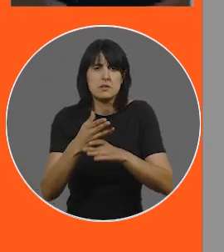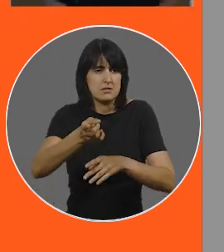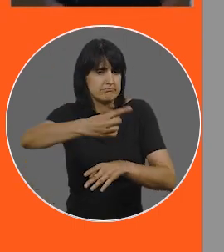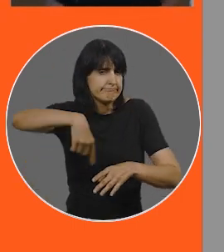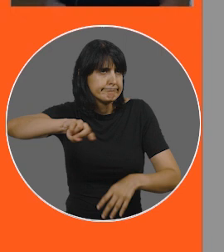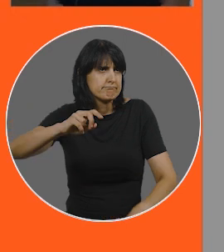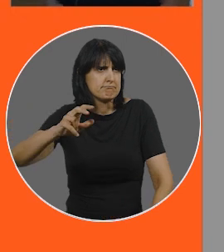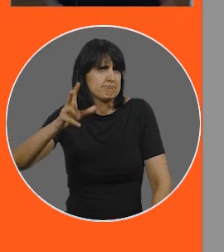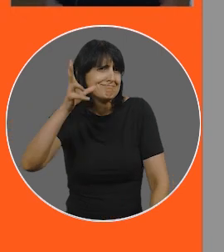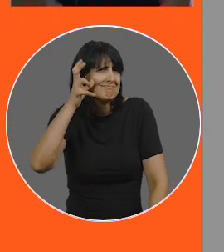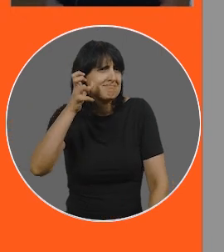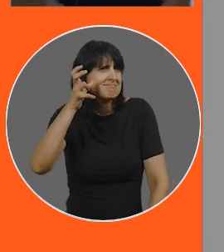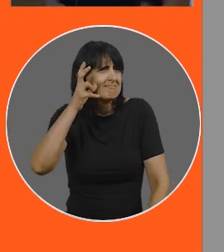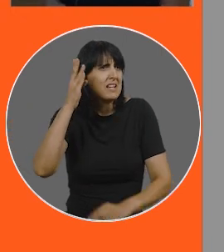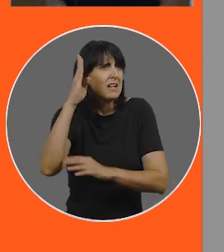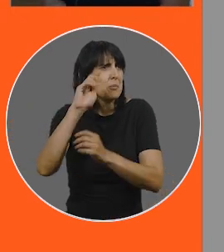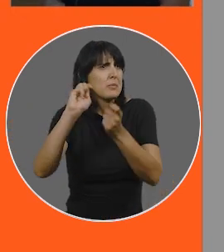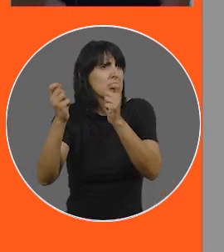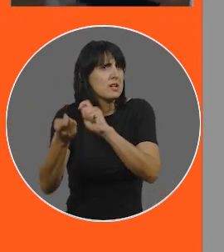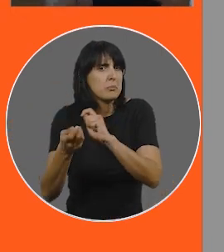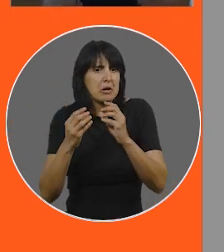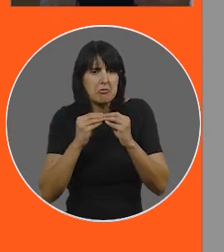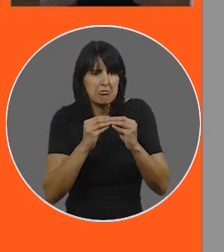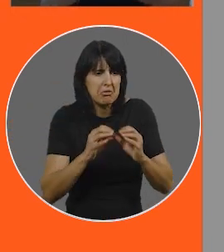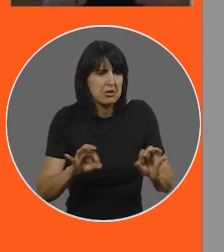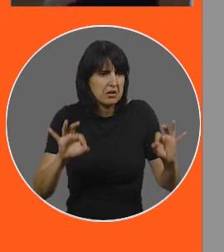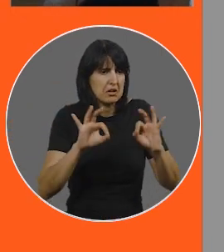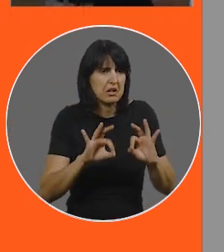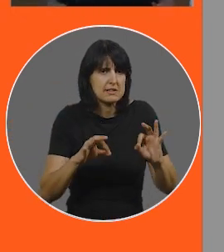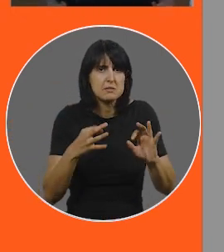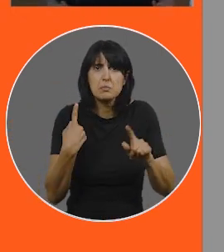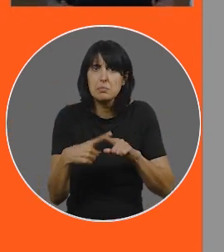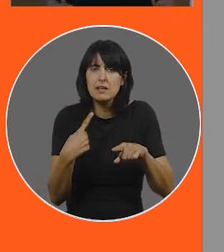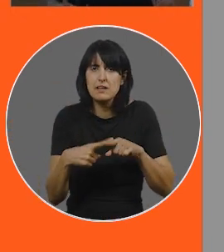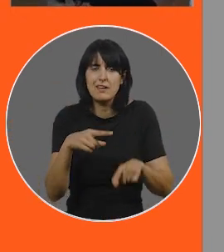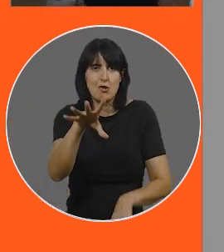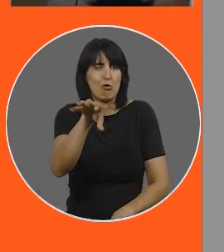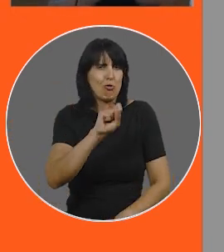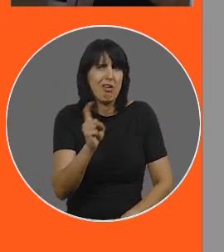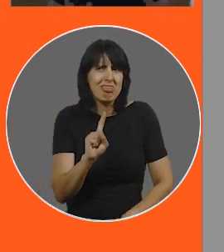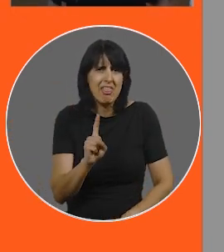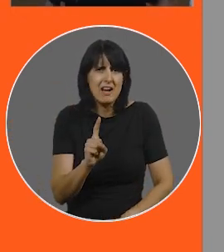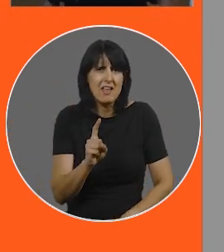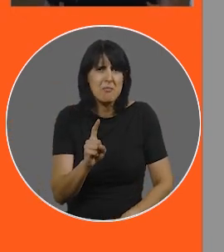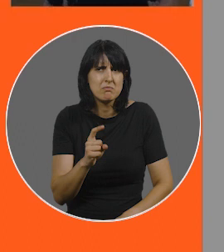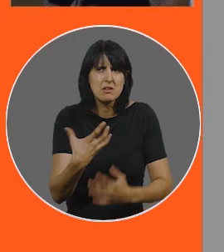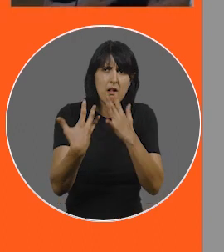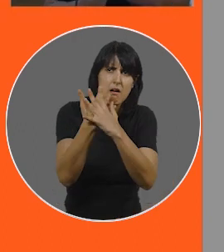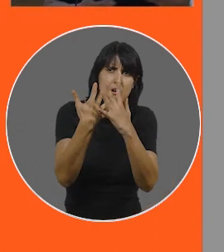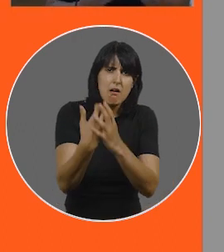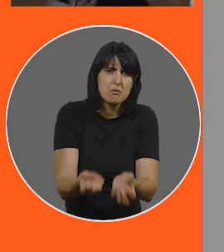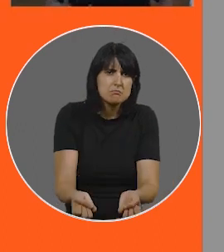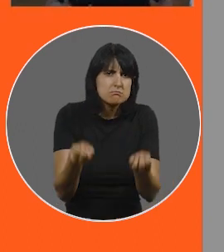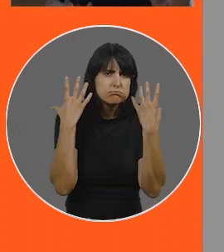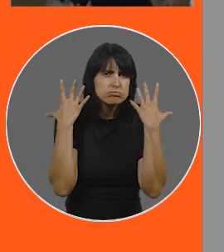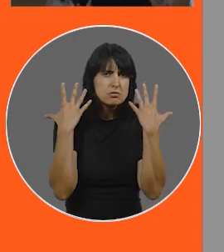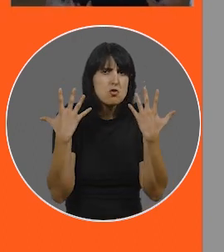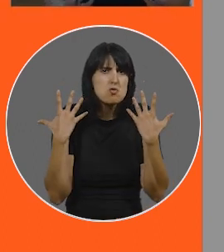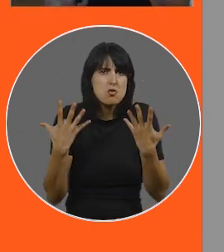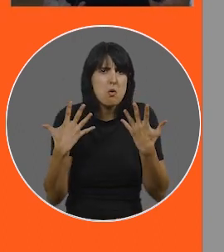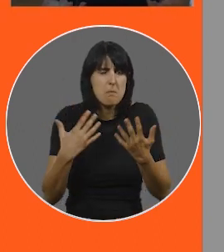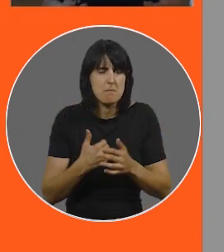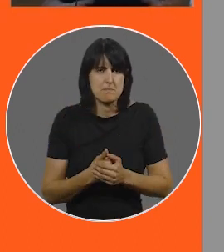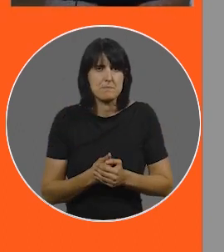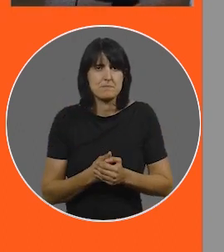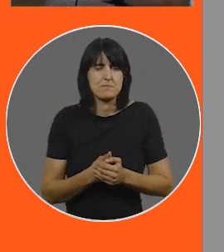vegades, surt cada moment a la televisió, però no actuem. Què passa? No estem entenent la informació? No ens arriba d'alguna manera? O potser hi ha algun altre